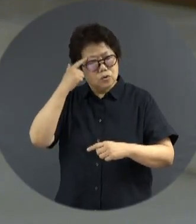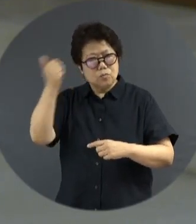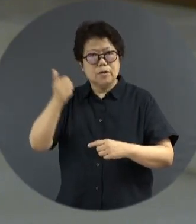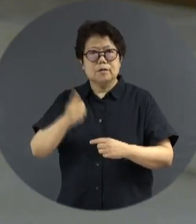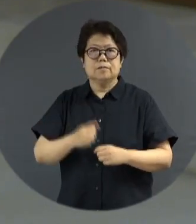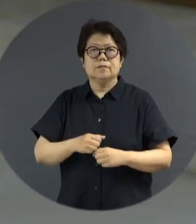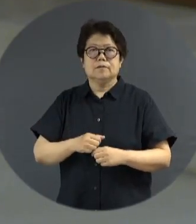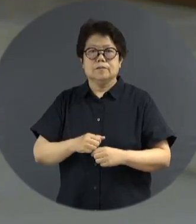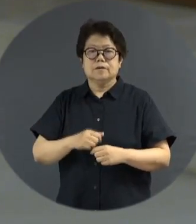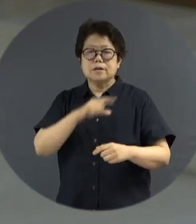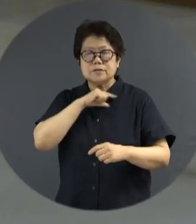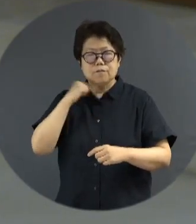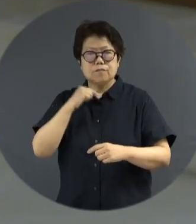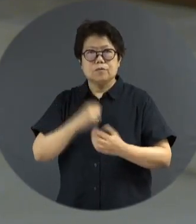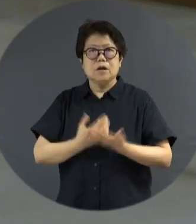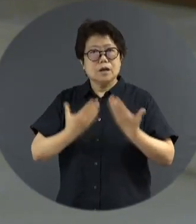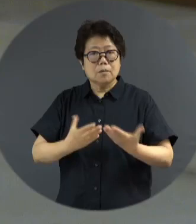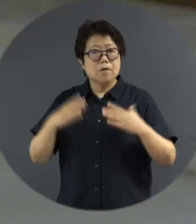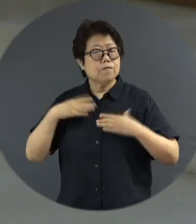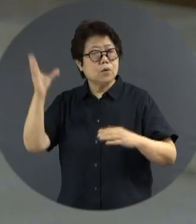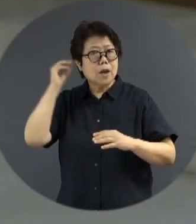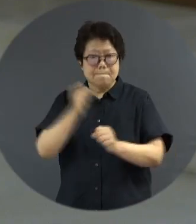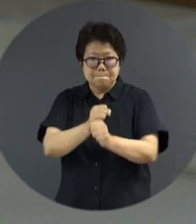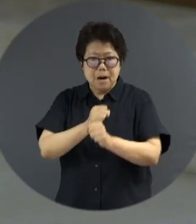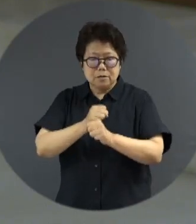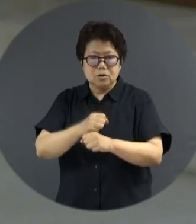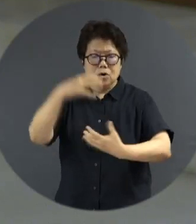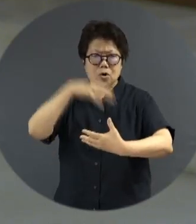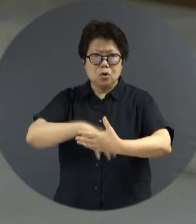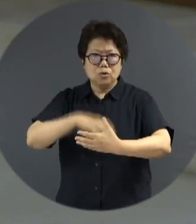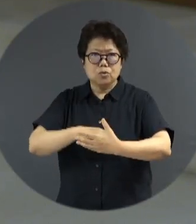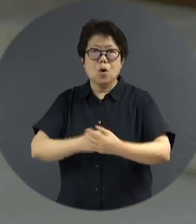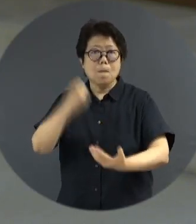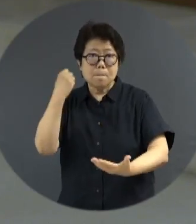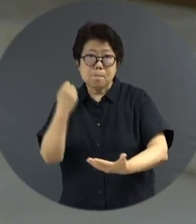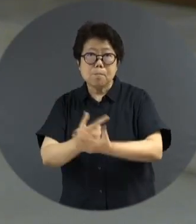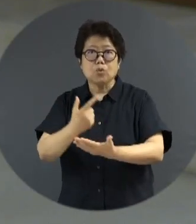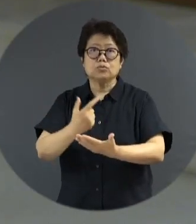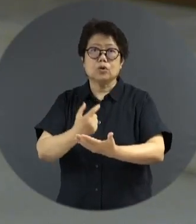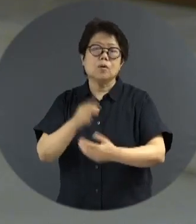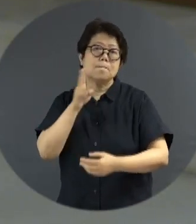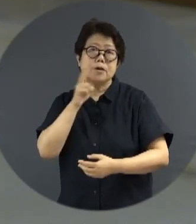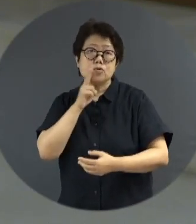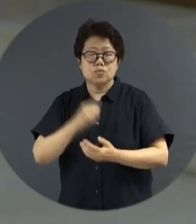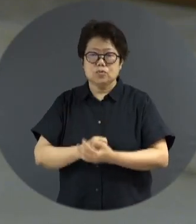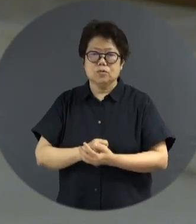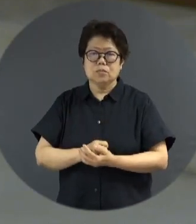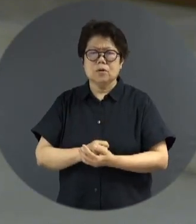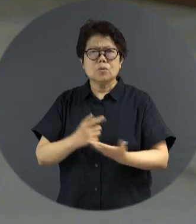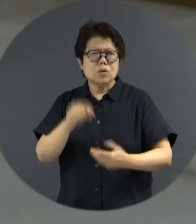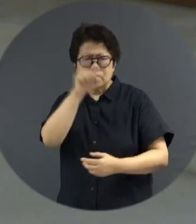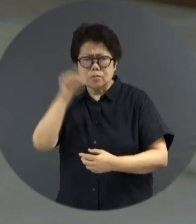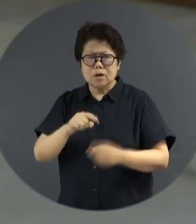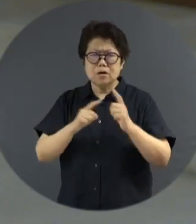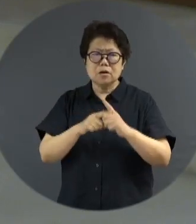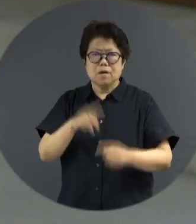今天我们听的是马窦福音，内容讲到宝藏的譬喻。我们会问，为什么这个人发现